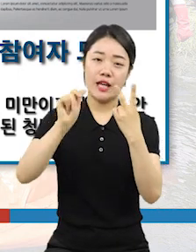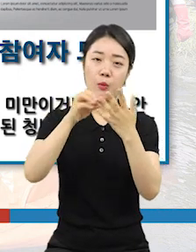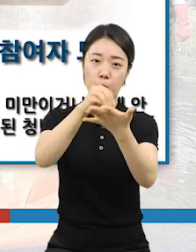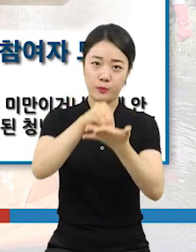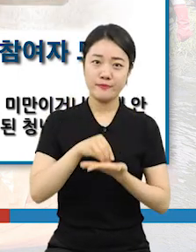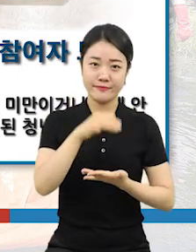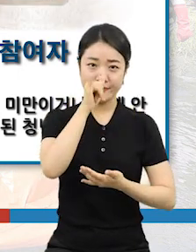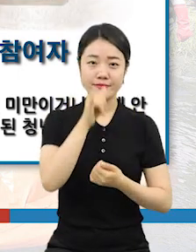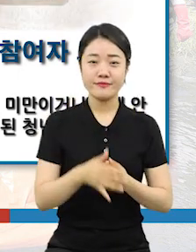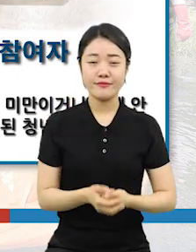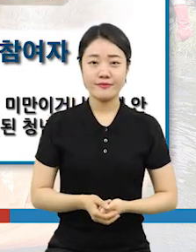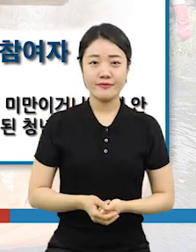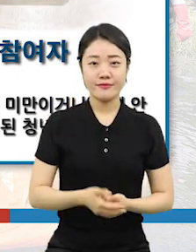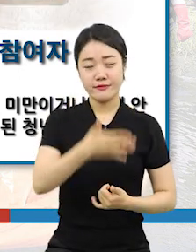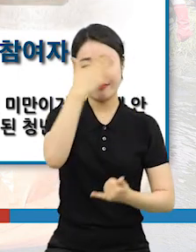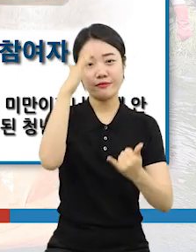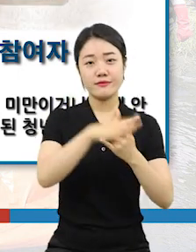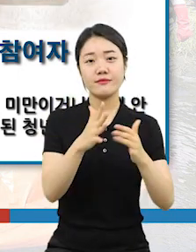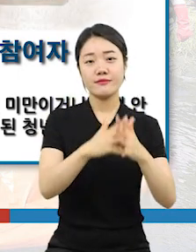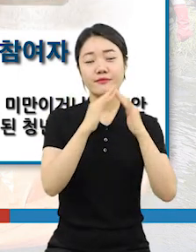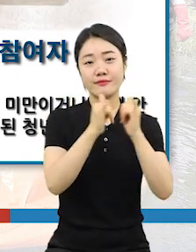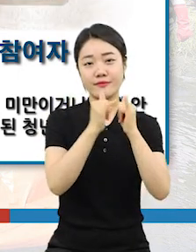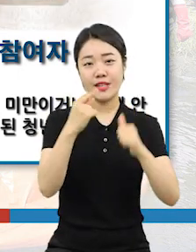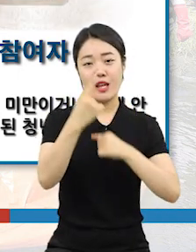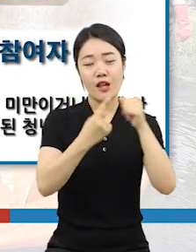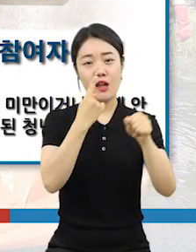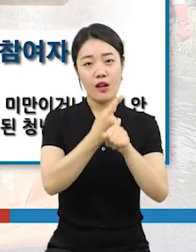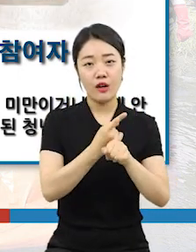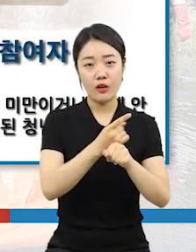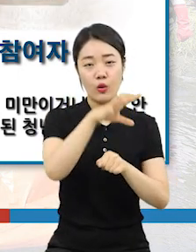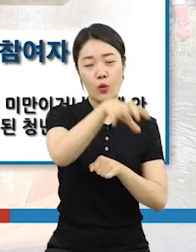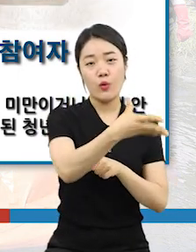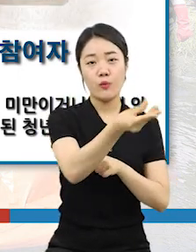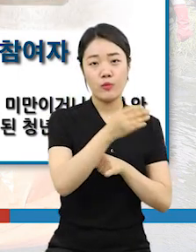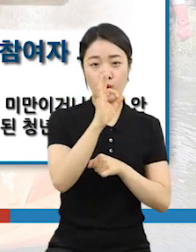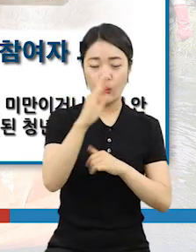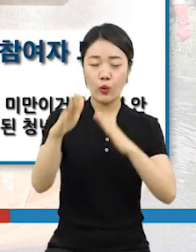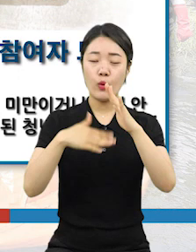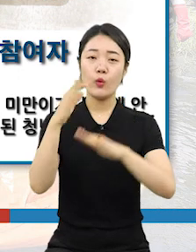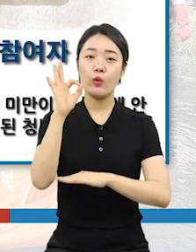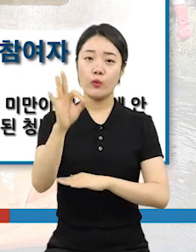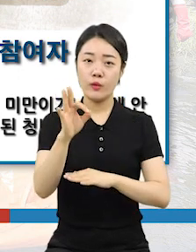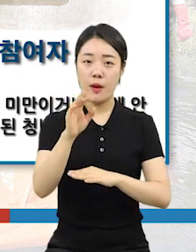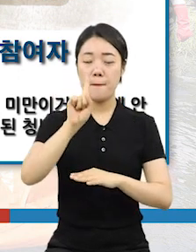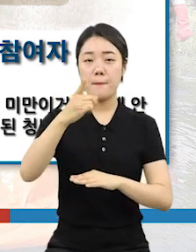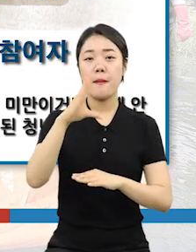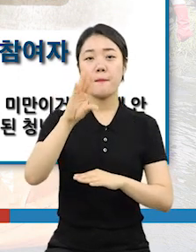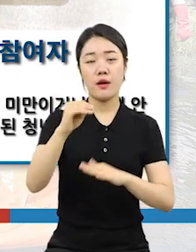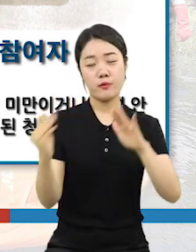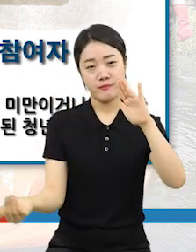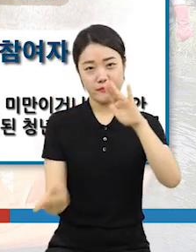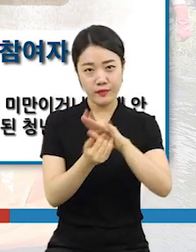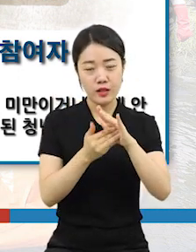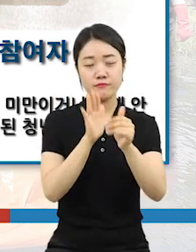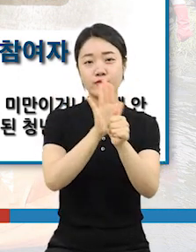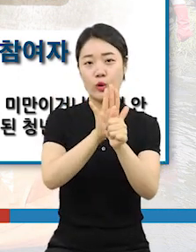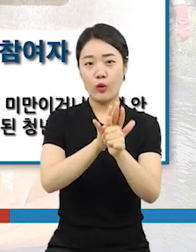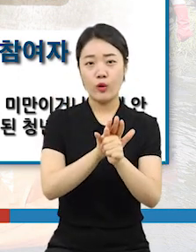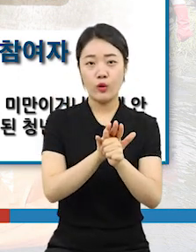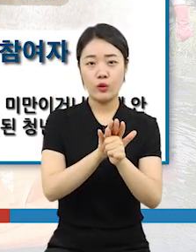모집합니다. 청년 창업가에게 1년 동안 상가 임차료와 공공요금 등 최대 100만 원 한도에서